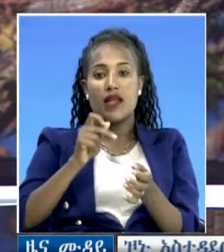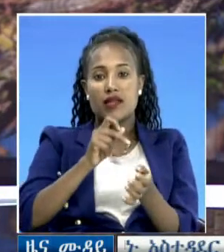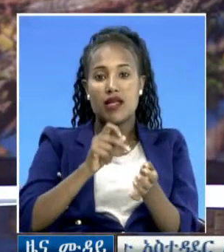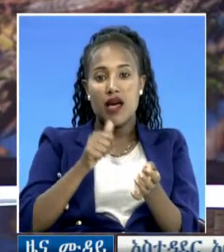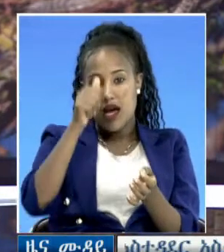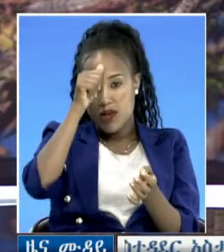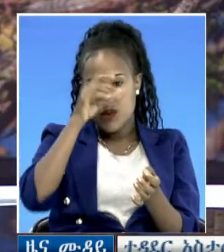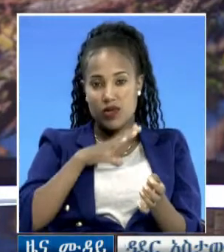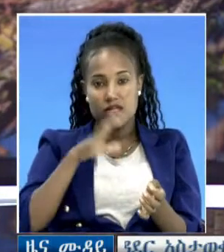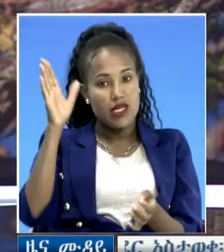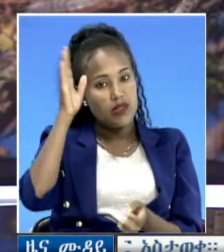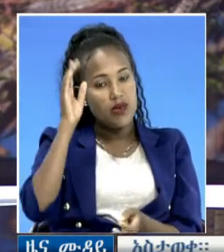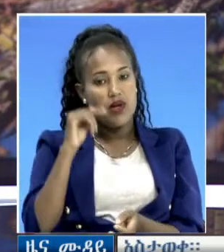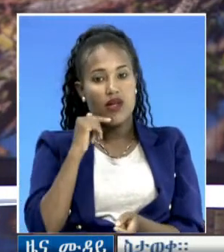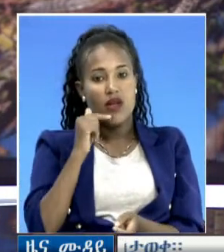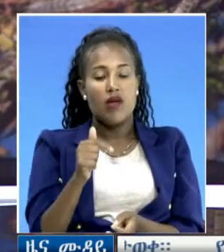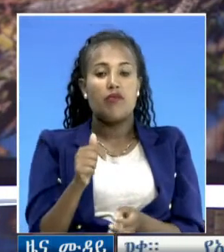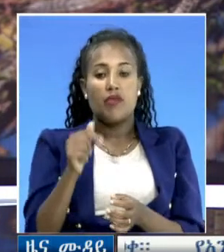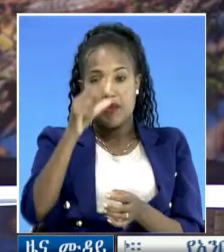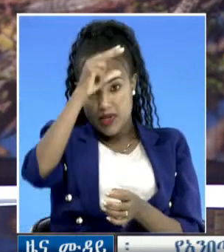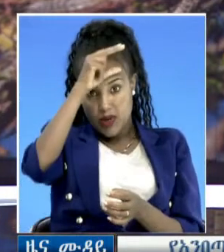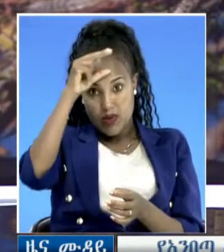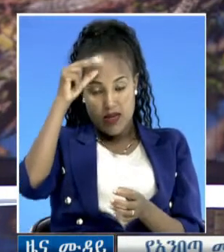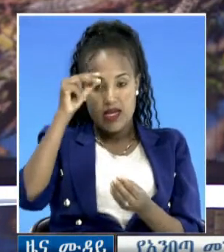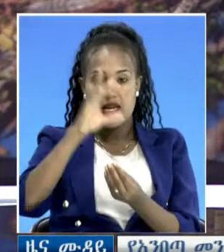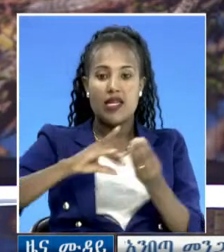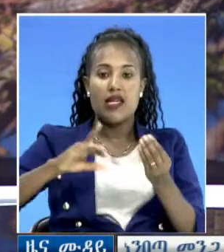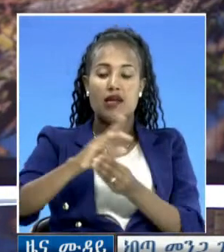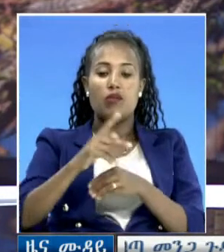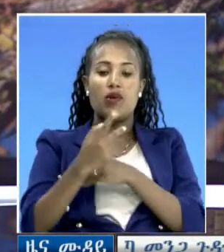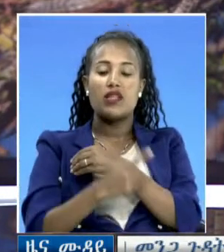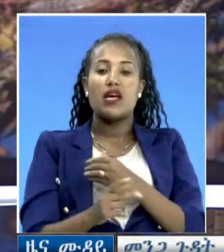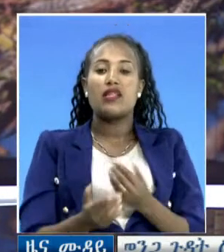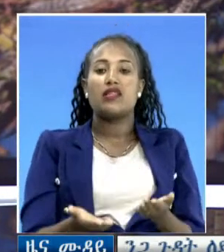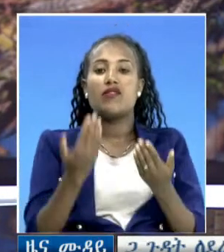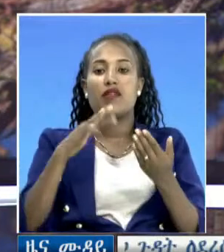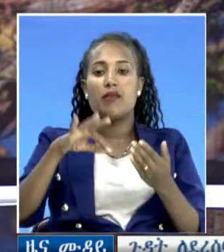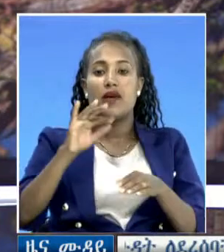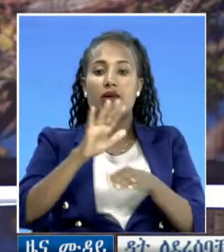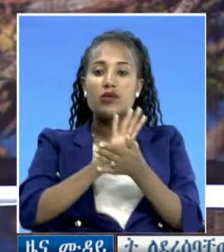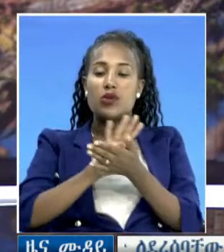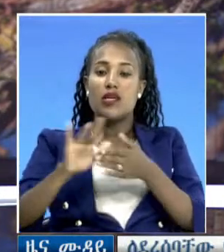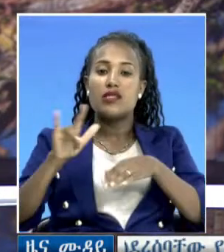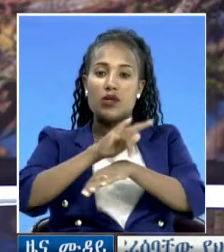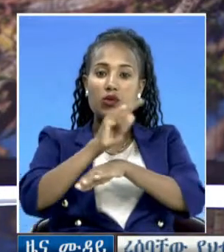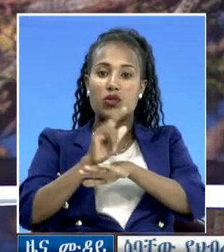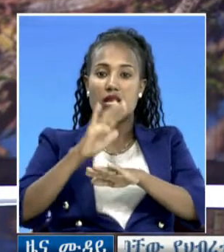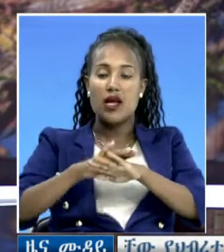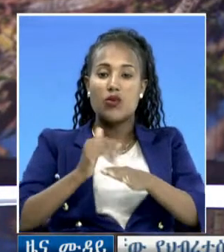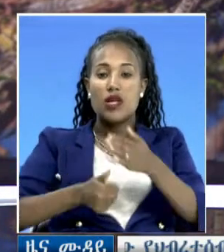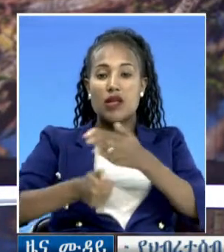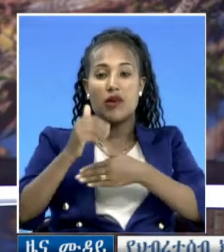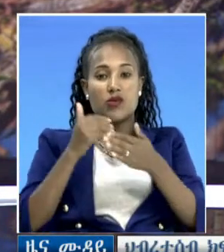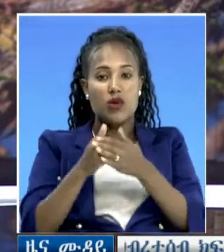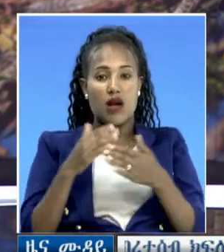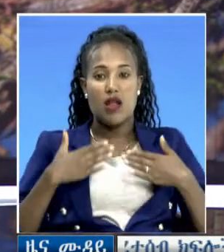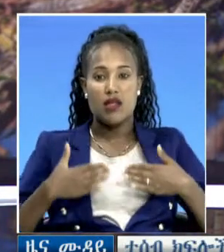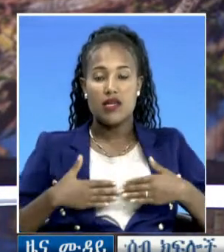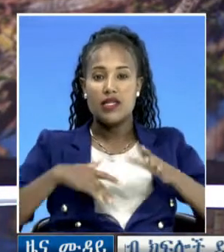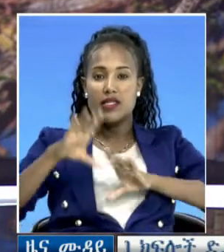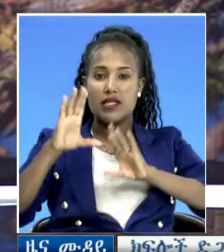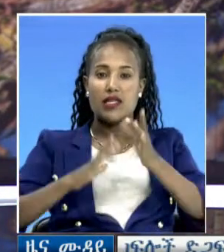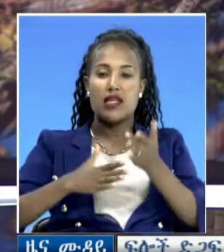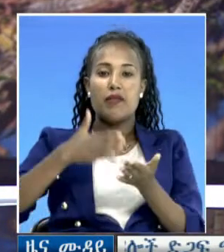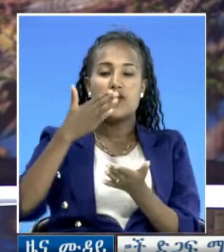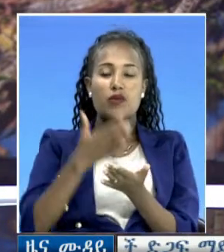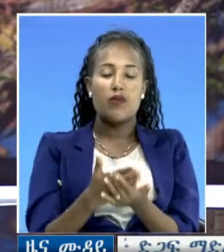ግዛቸው ሙሉነህ እንዳሉት በቤኒሻንጉል ጉሙዝ ክልል የፖለቲካ ትርፍ ለማግኘት በንጹሐን ዜጎች ላይ ጥቃት የሚያደርሱ አካላትን ድርጊት